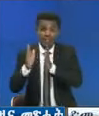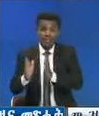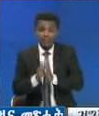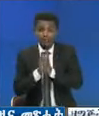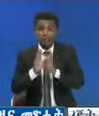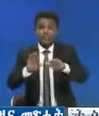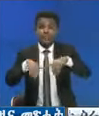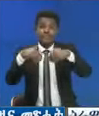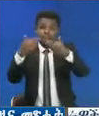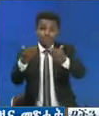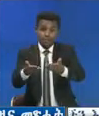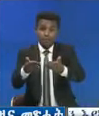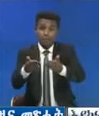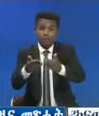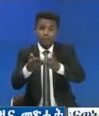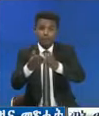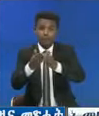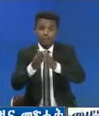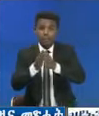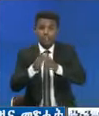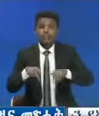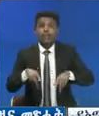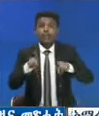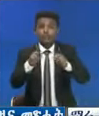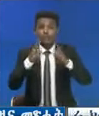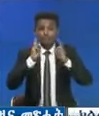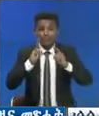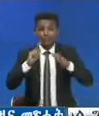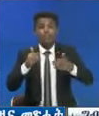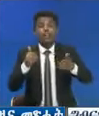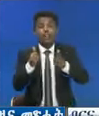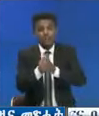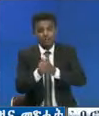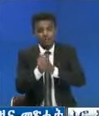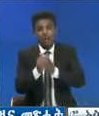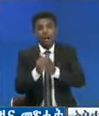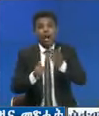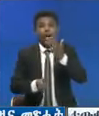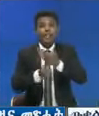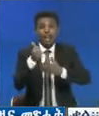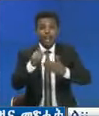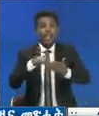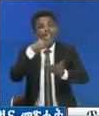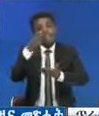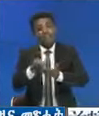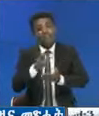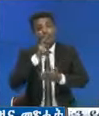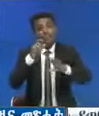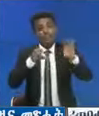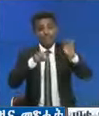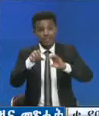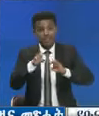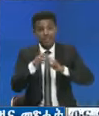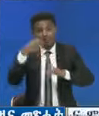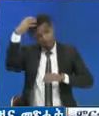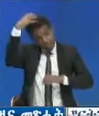ሰጥቶ ለመሰለው ገበሬ በአስቸኳይ ደርሶ አደጋ ላይ እንዳይወድቅ የሚደረገው መንግስት